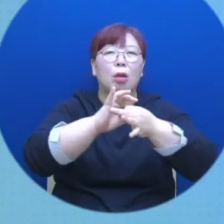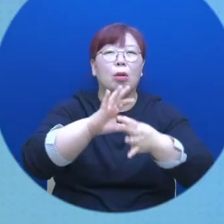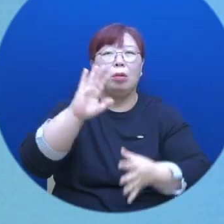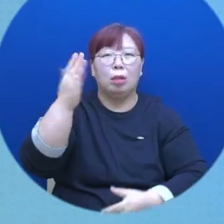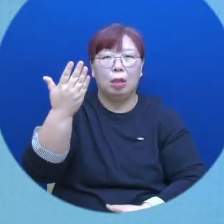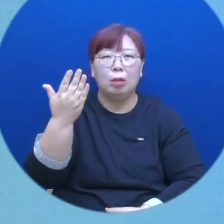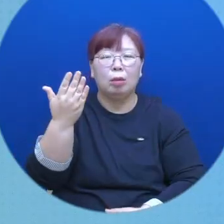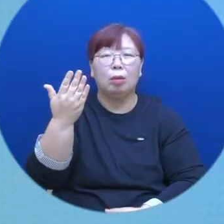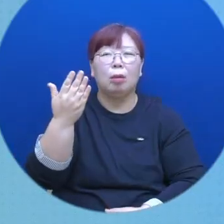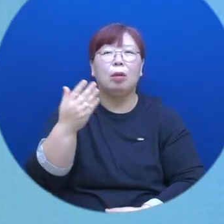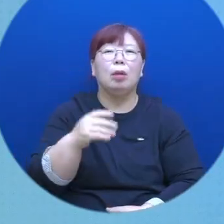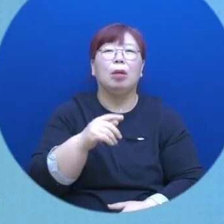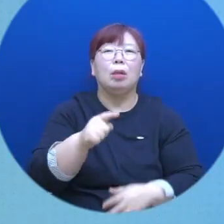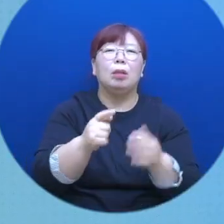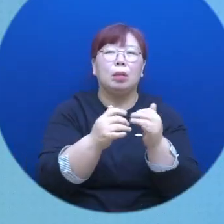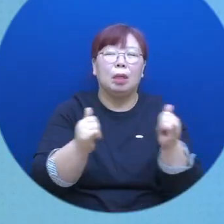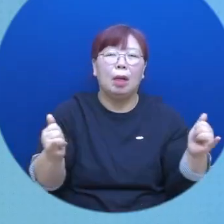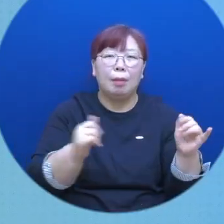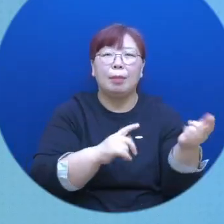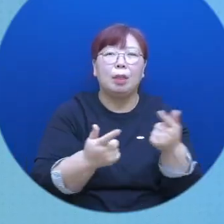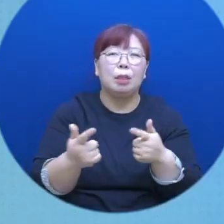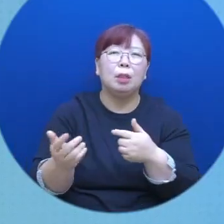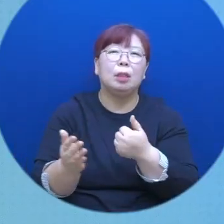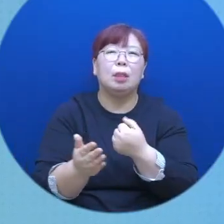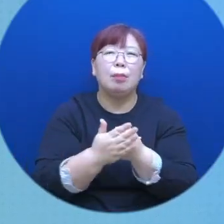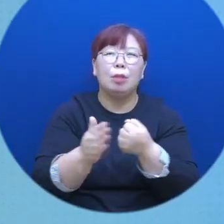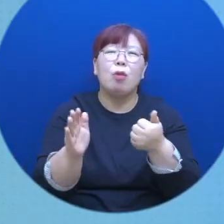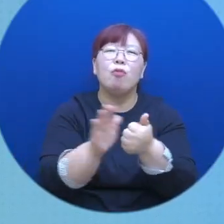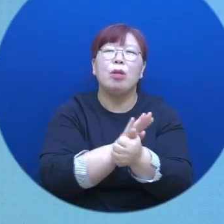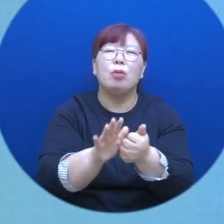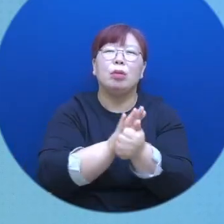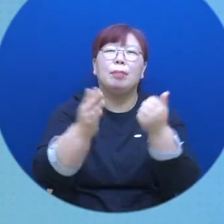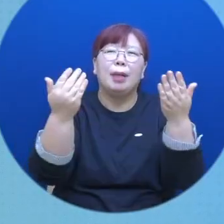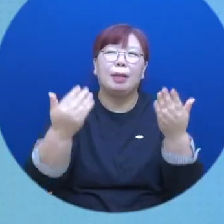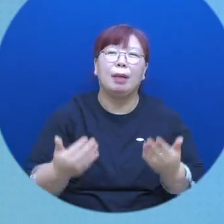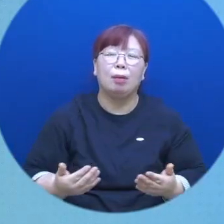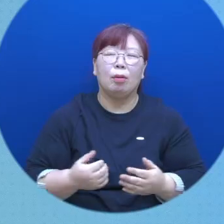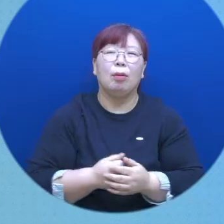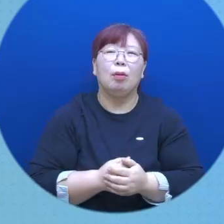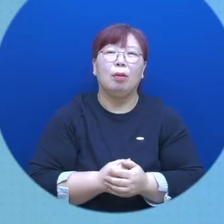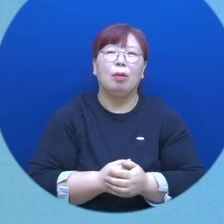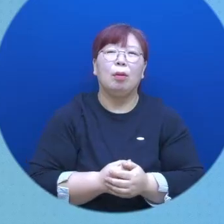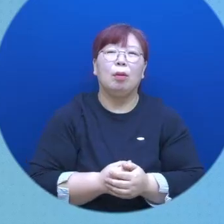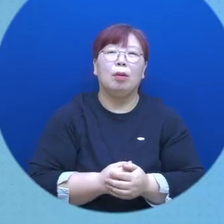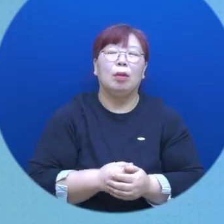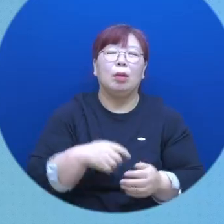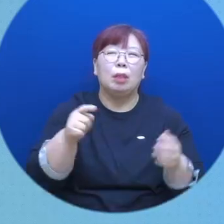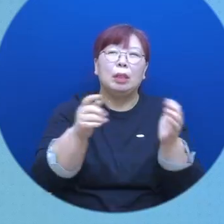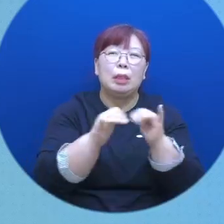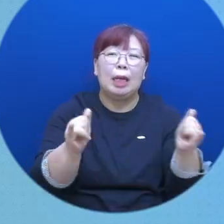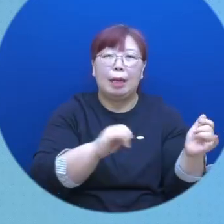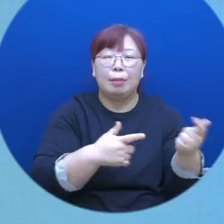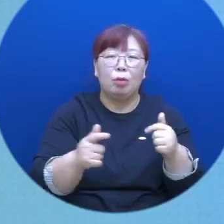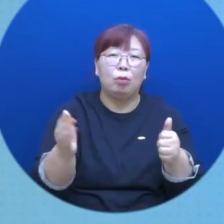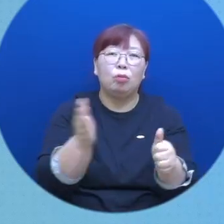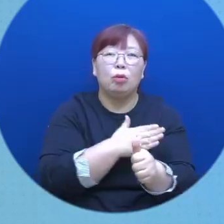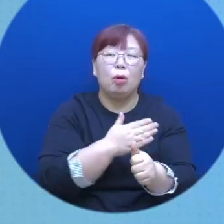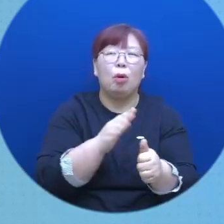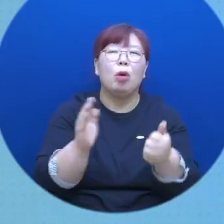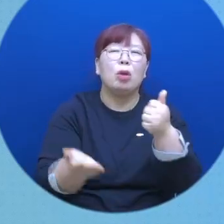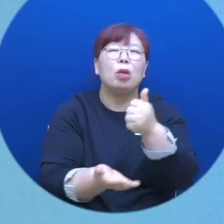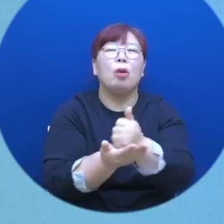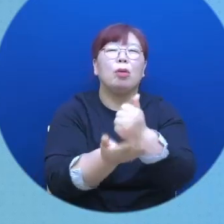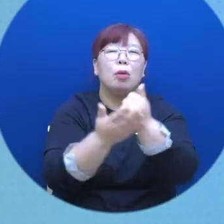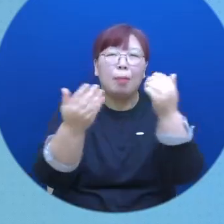되어져서 그분들로 하여금 위로를 받는 거예요. 그들로 하여금 격려를 받는 거예요.